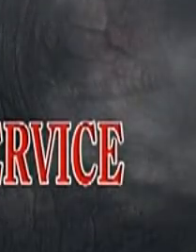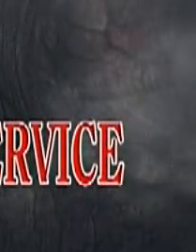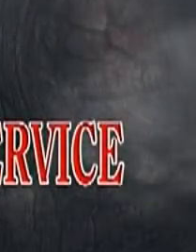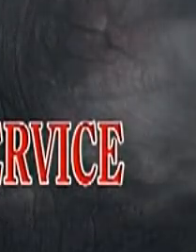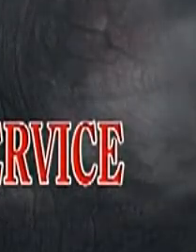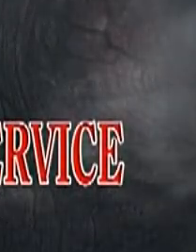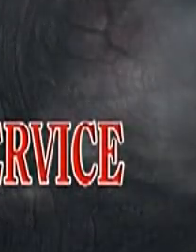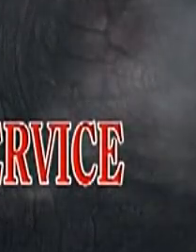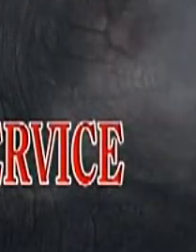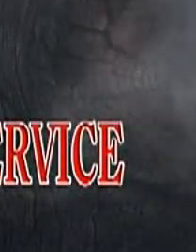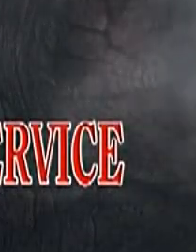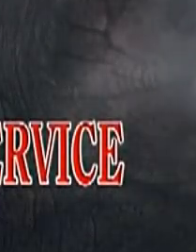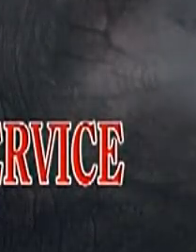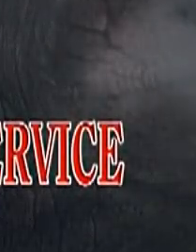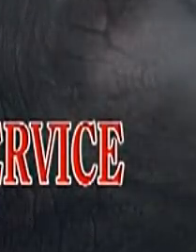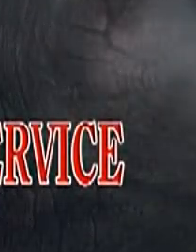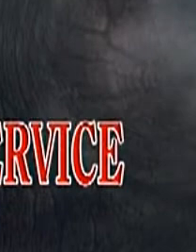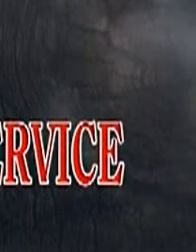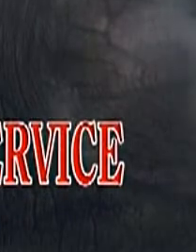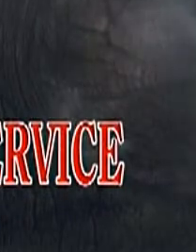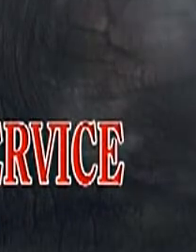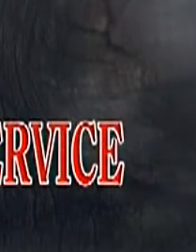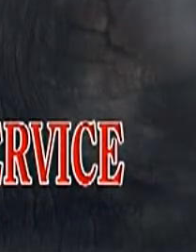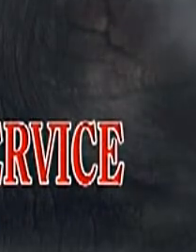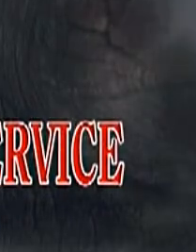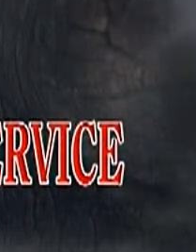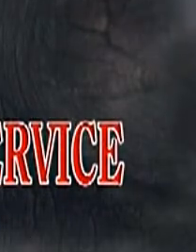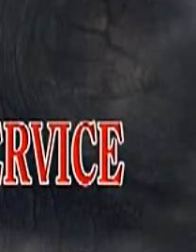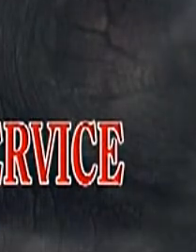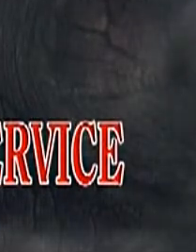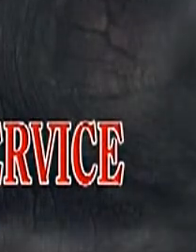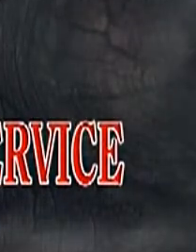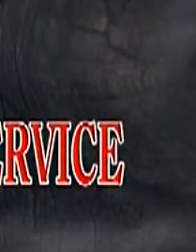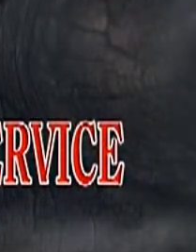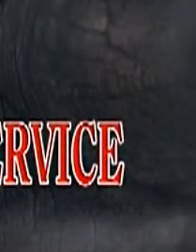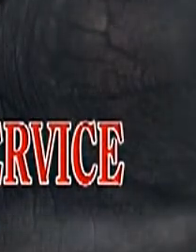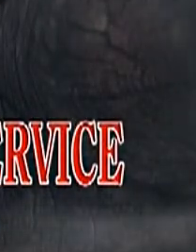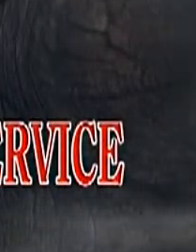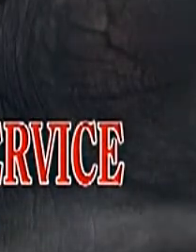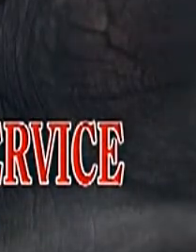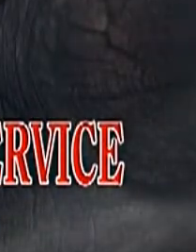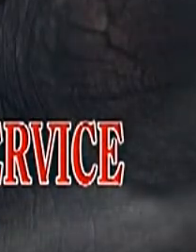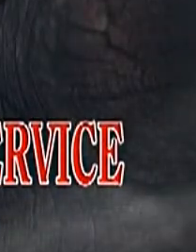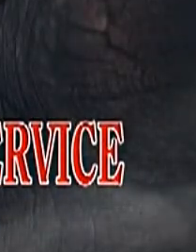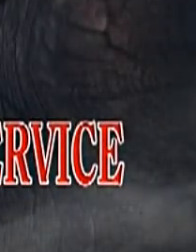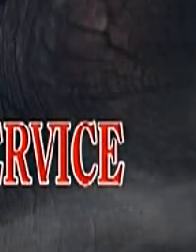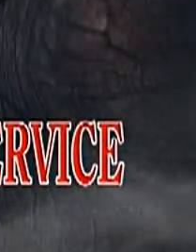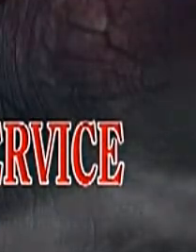tanggapin mo ang palad ko.